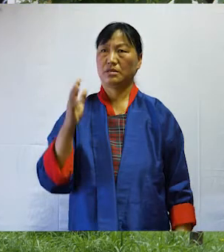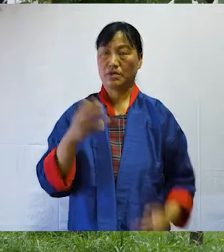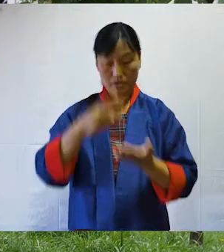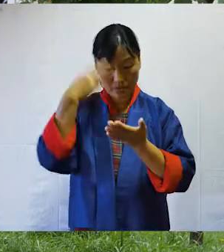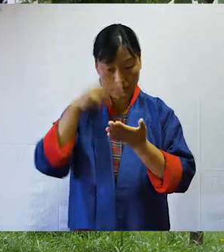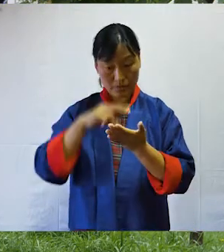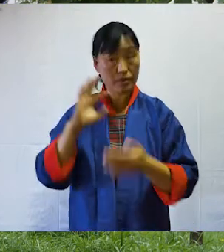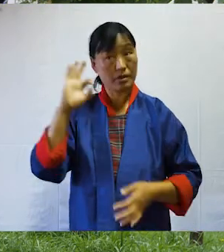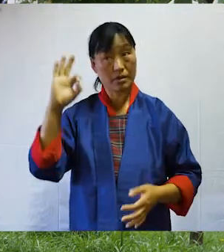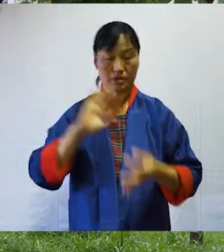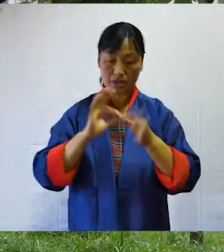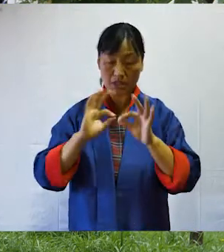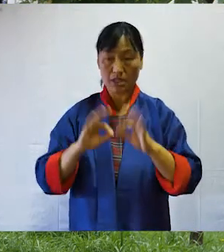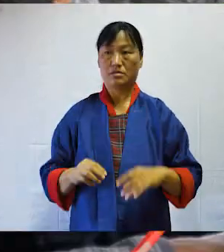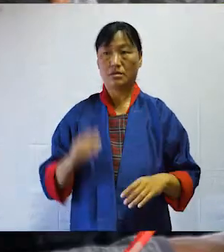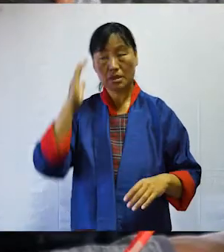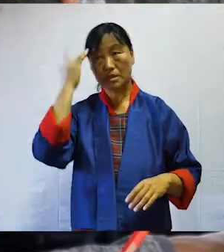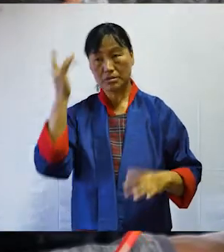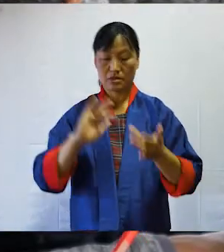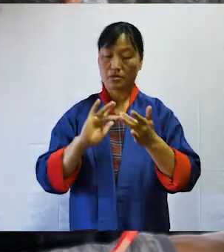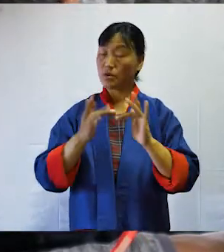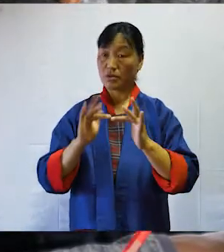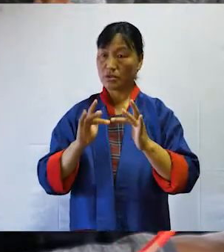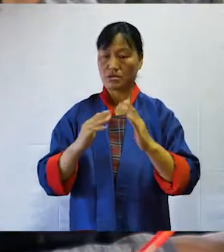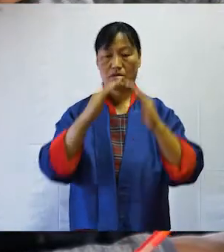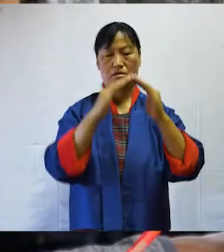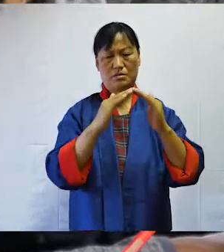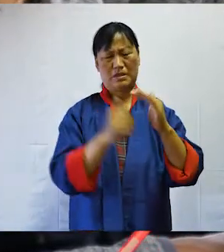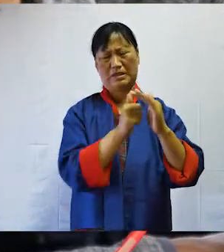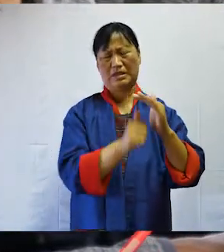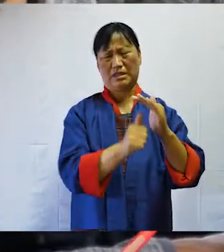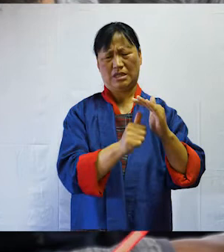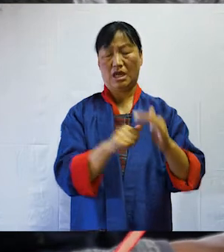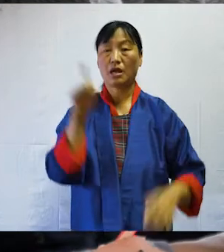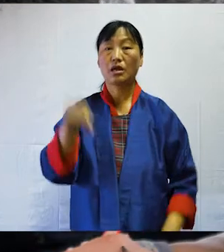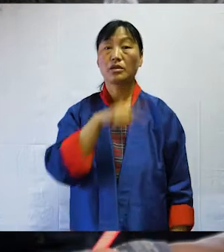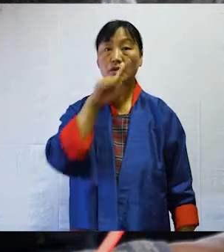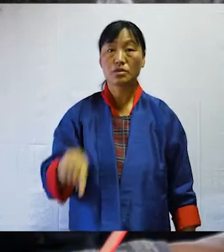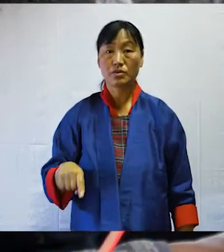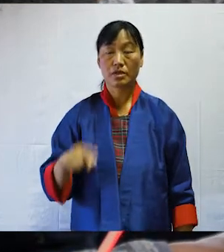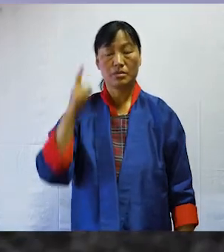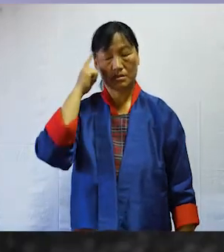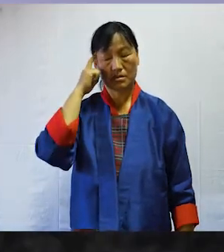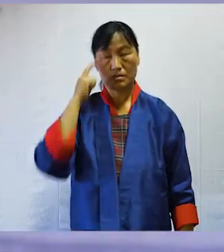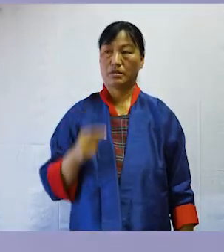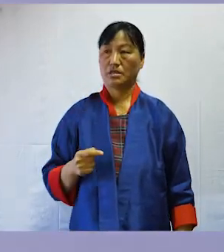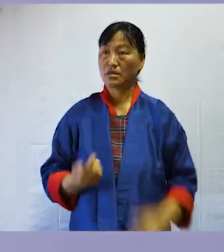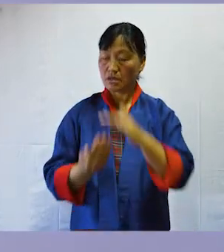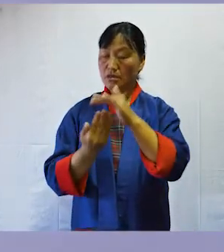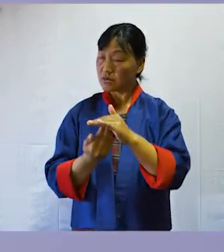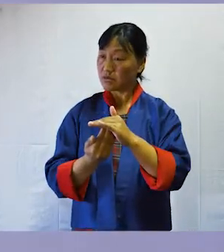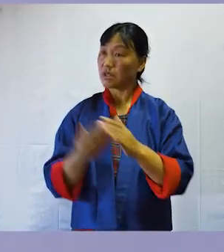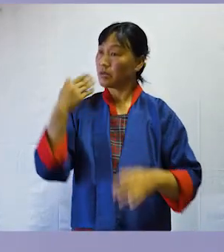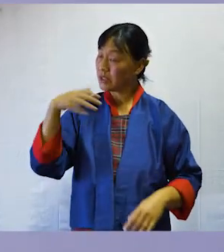कचि मसिदेर बेरो पेछाछि तर त गोपेसे हान छोइ ल कछु बेसिन ओम पोकेन्चिन इसे ति छिमनर दम जहानि दि